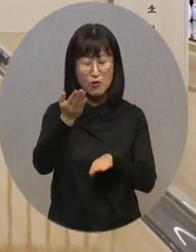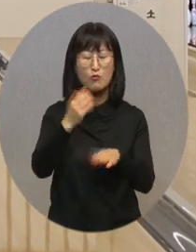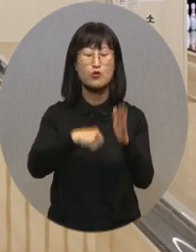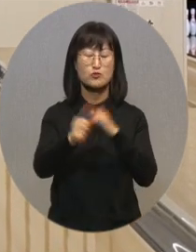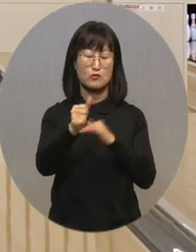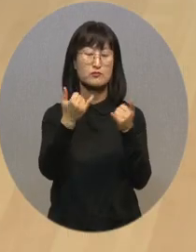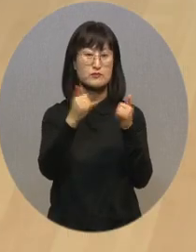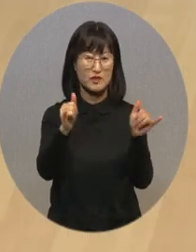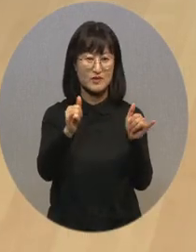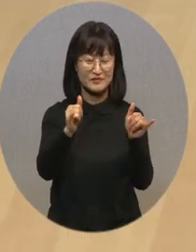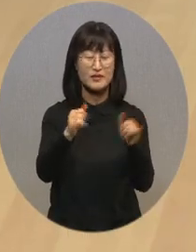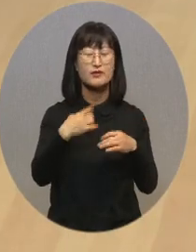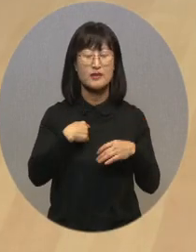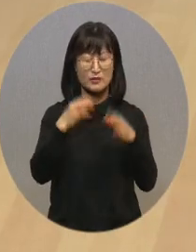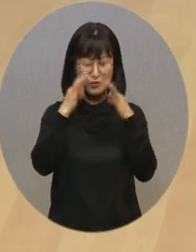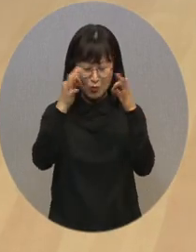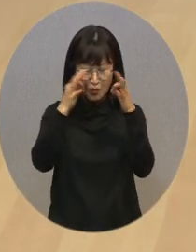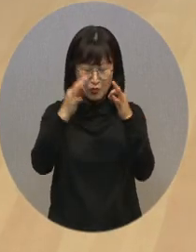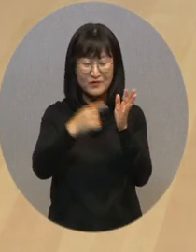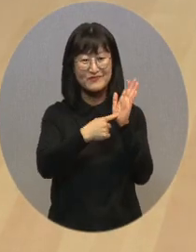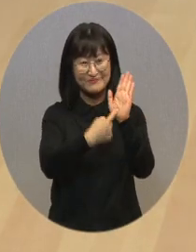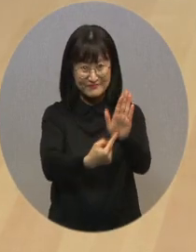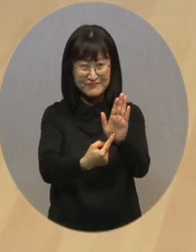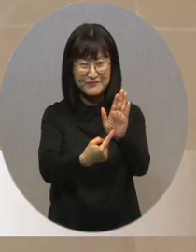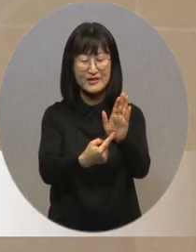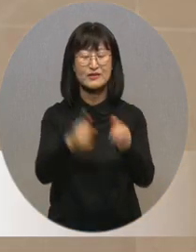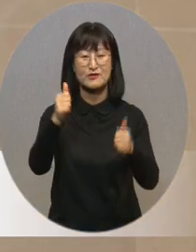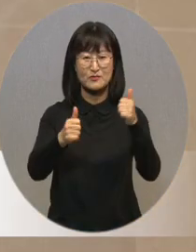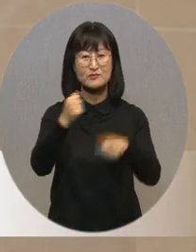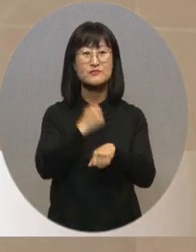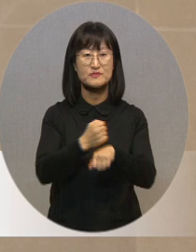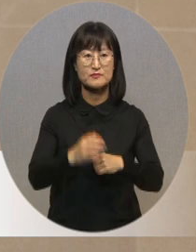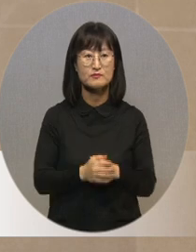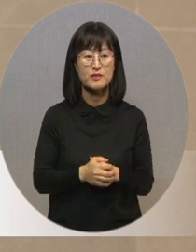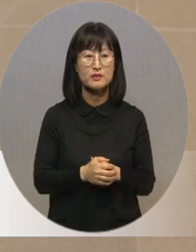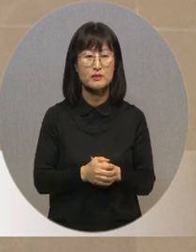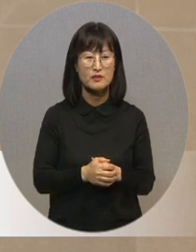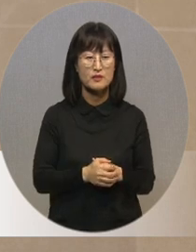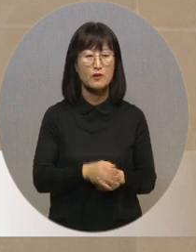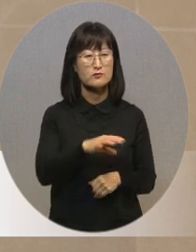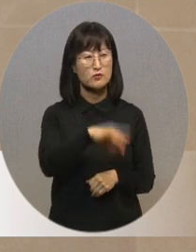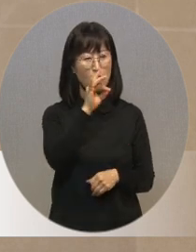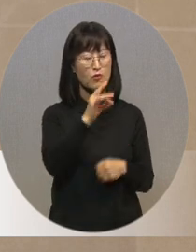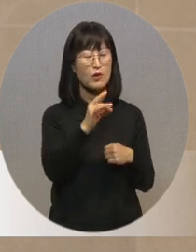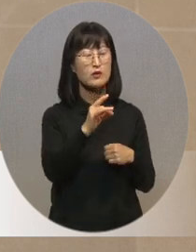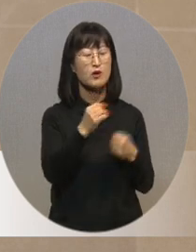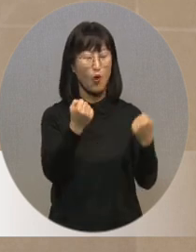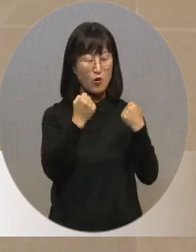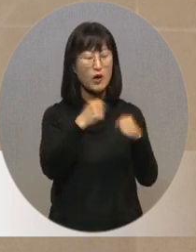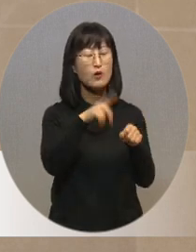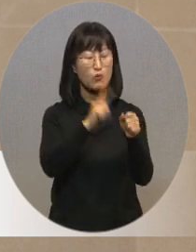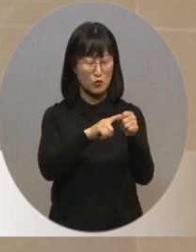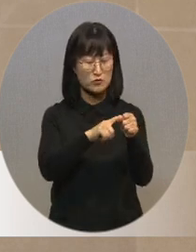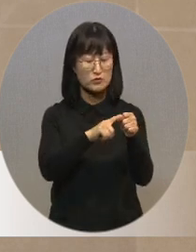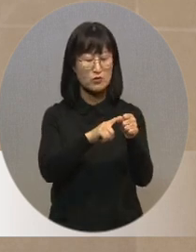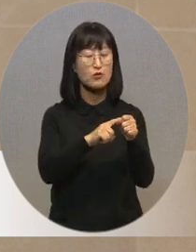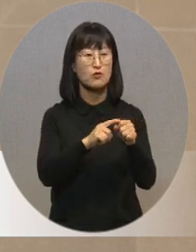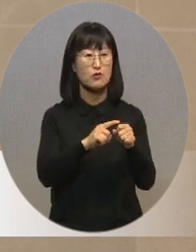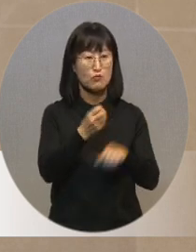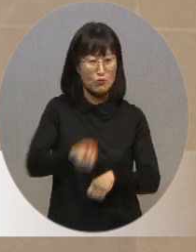실력을 선보이며 선의의 경쟁을 펼쳤습니다. 처음에는 건강상 문제로 운동을